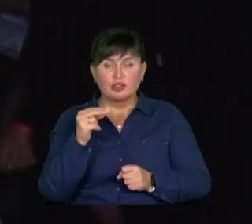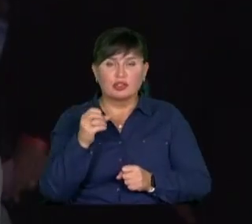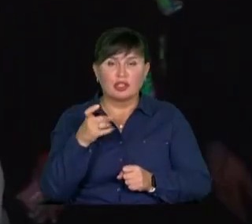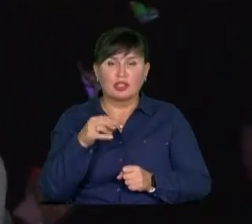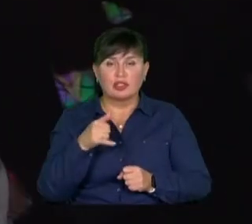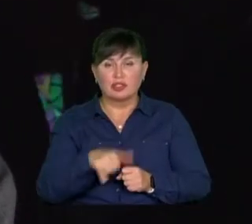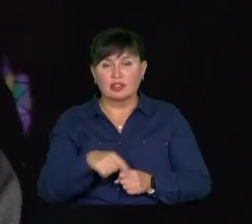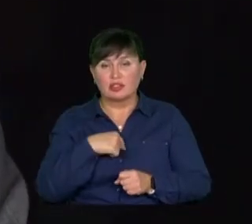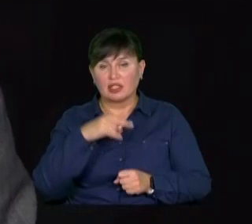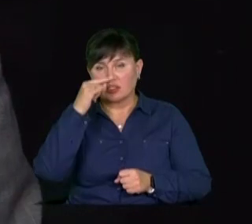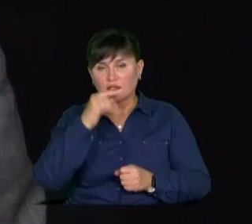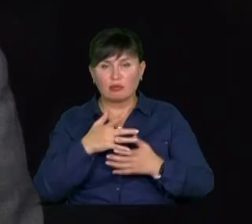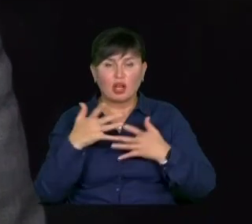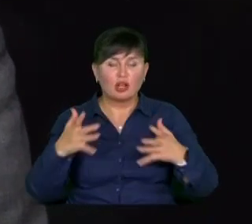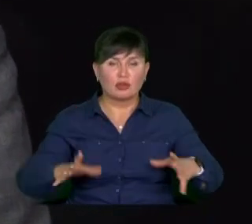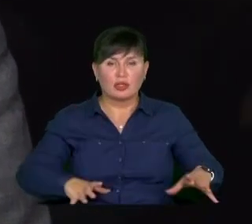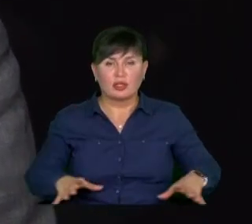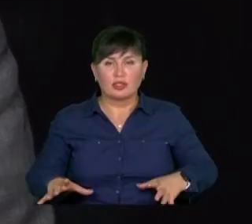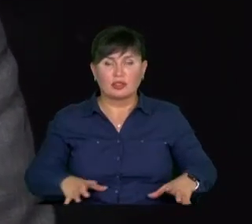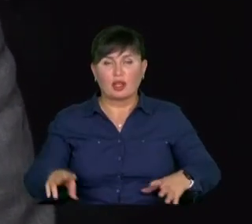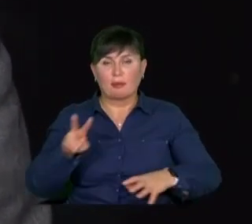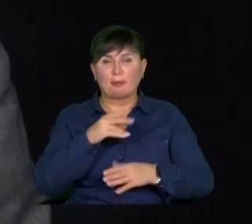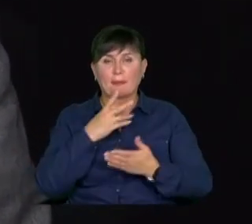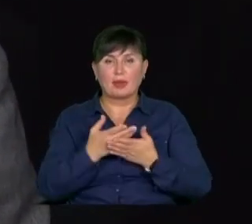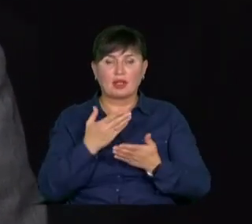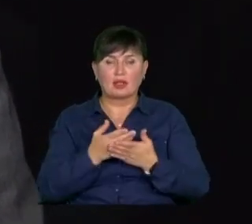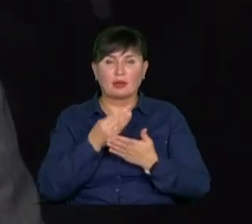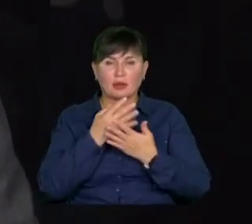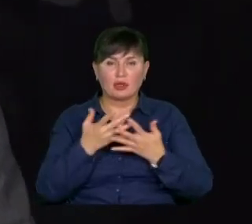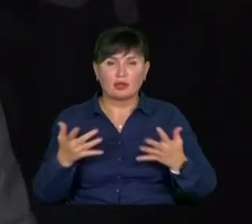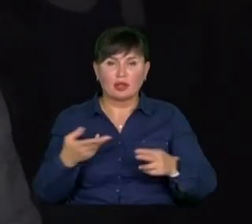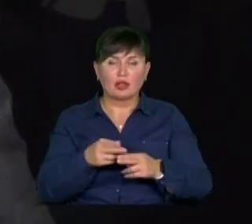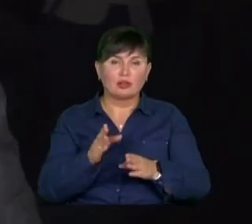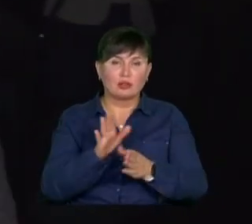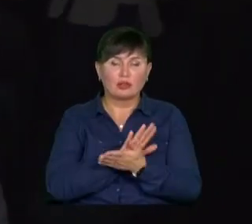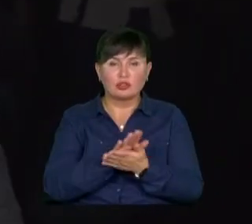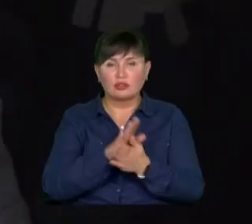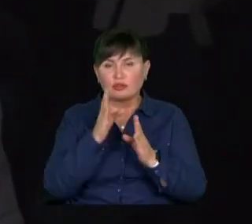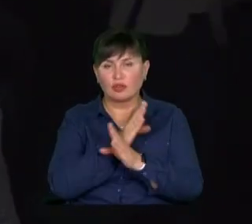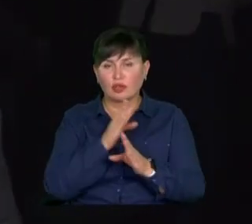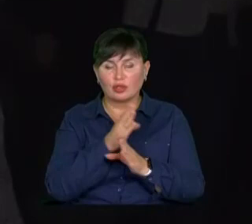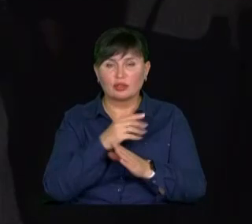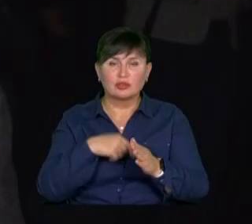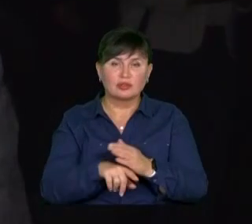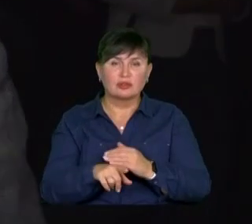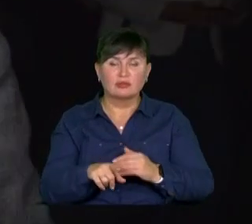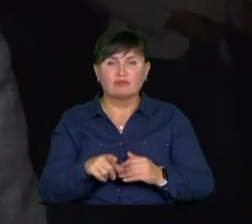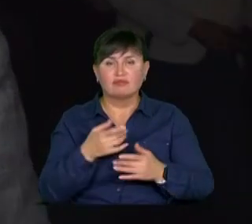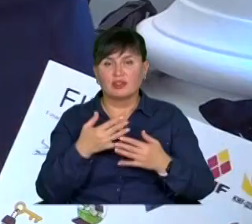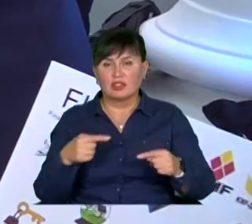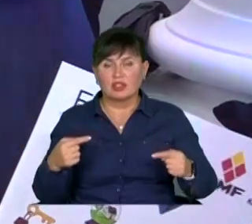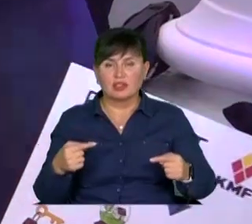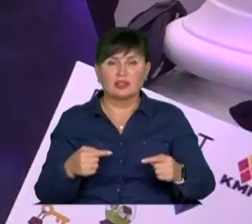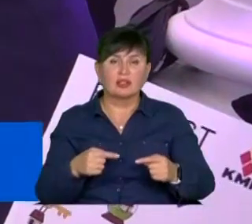Казахстане, у нас очень большой рынок. Мы представляем продукты, которые фильтруют воздух от смога, от гари, от аллергенов, от